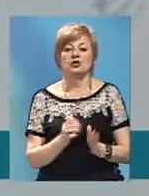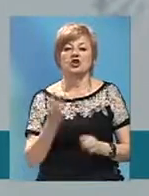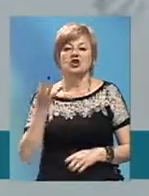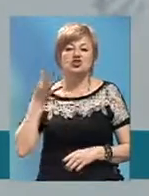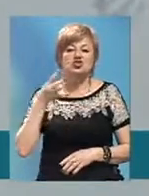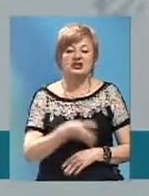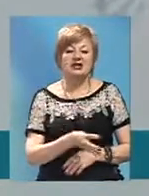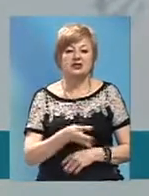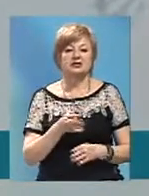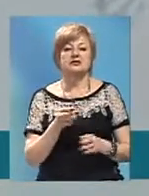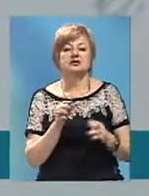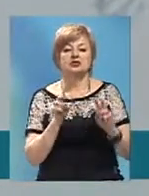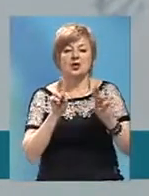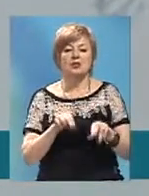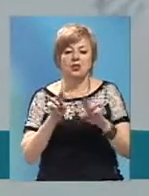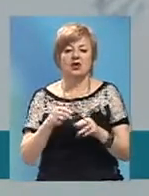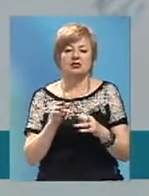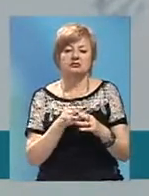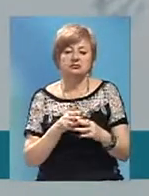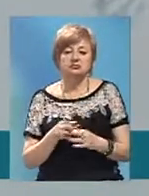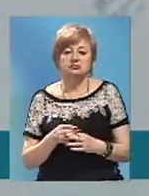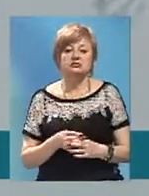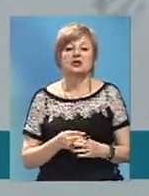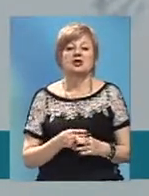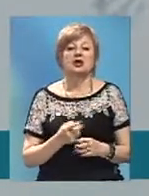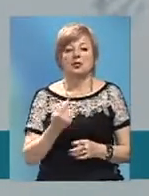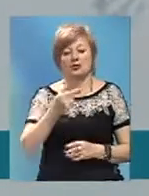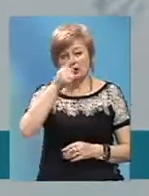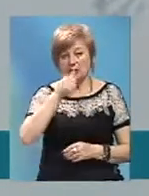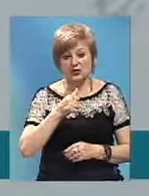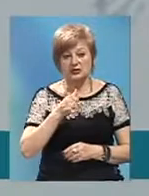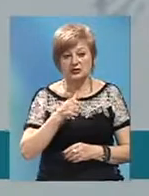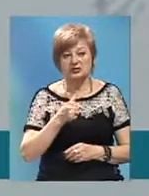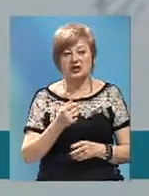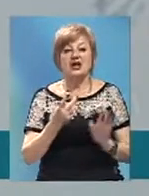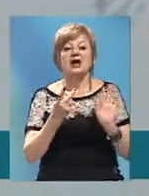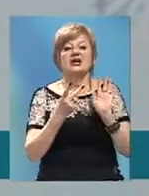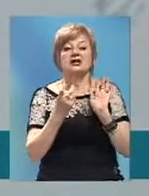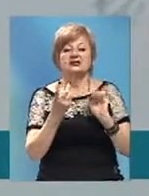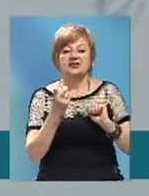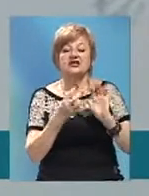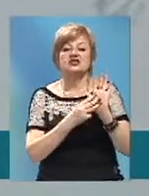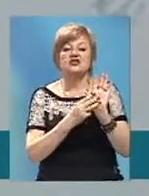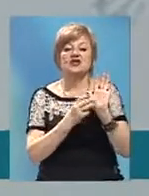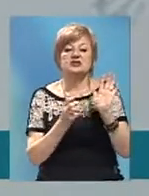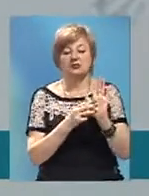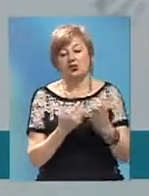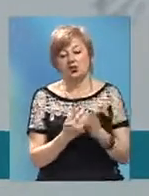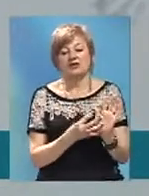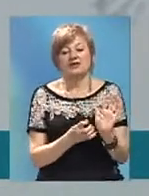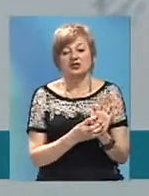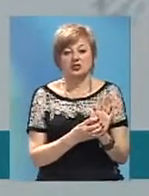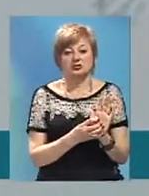правок. Зараз за 6 місяців, ну, умовної роботи там було півтора місяці, ну, прийшли близько 800 правок. Під 900. І наша